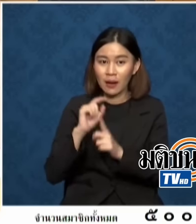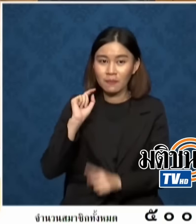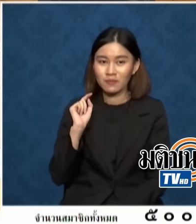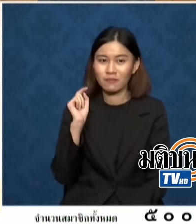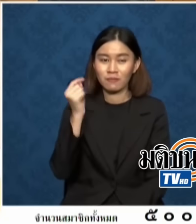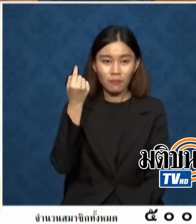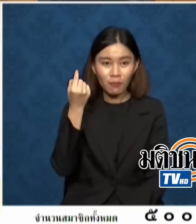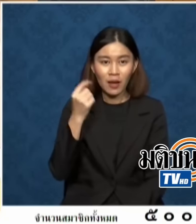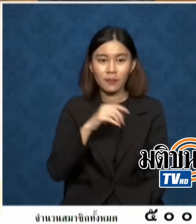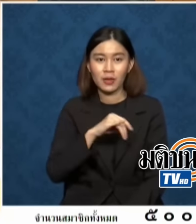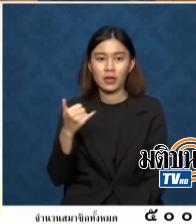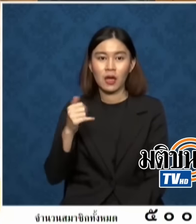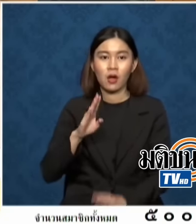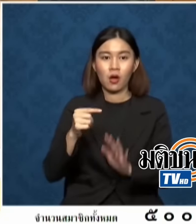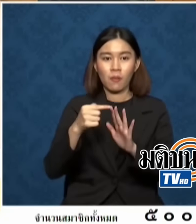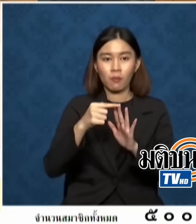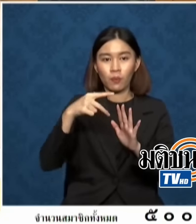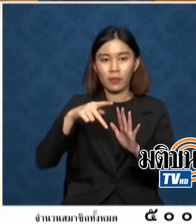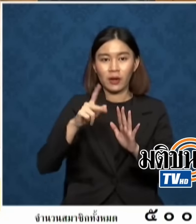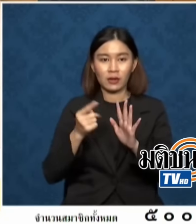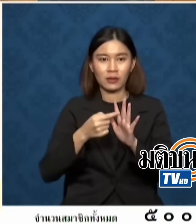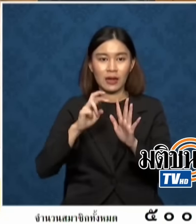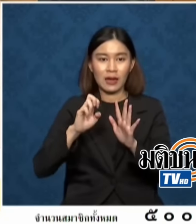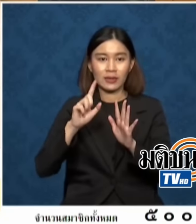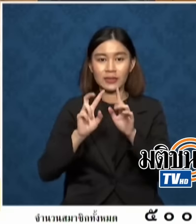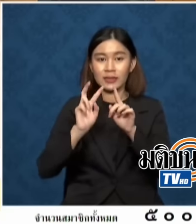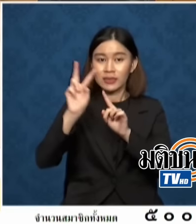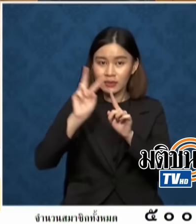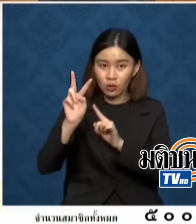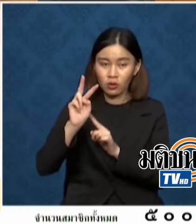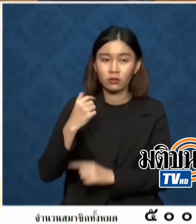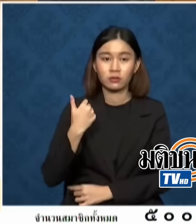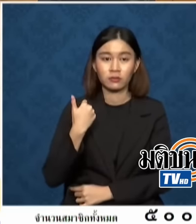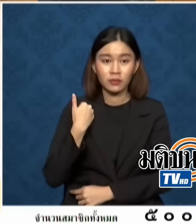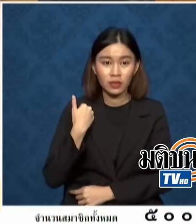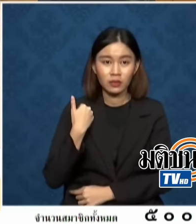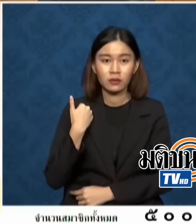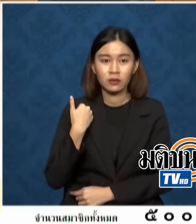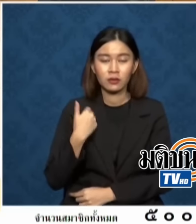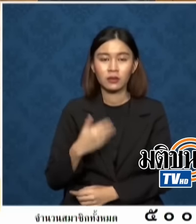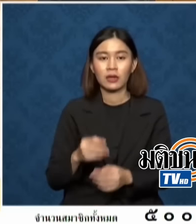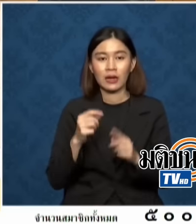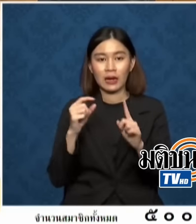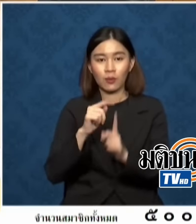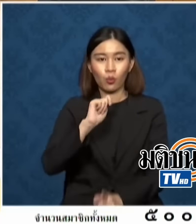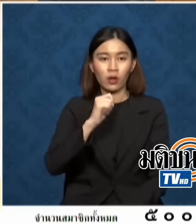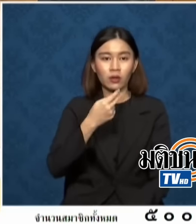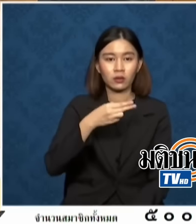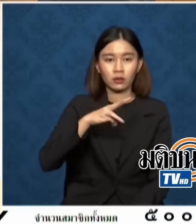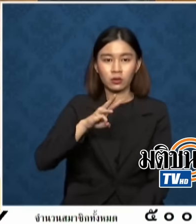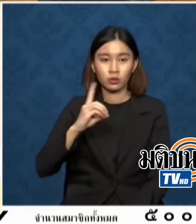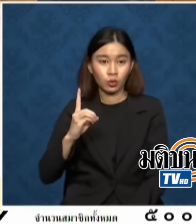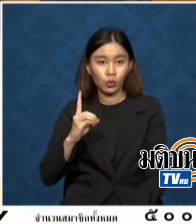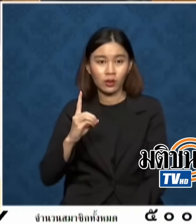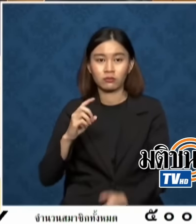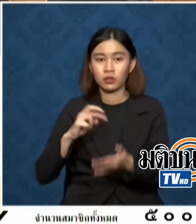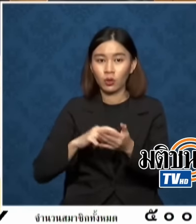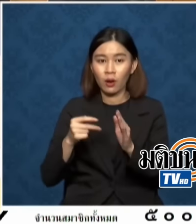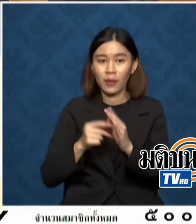อาจจะเป็นบุพการีลำดับที่สองหรือไม่หรือคำว่าทวดอาจจะไม่ได้ส่อหรือแสด